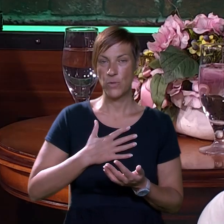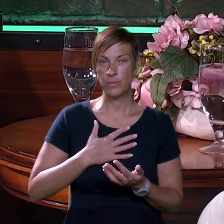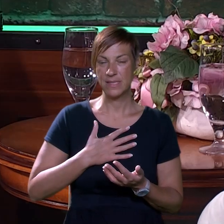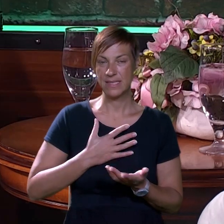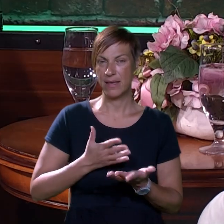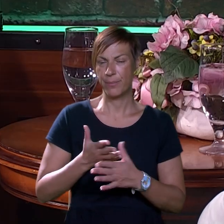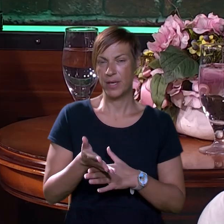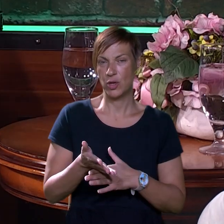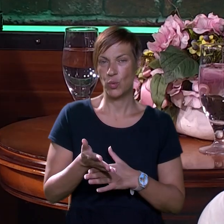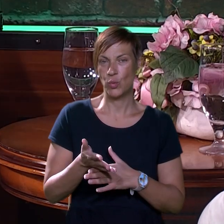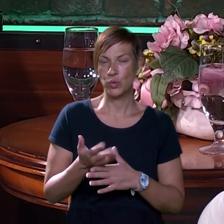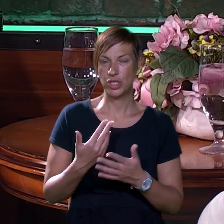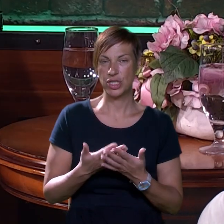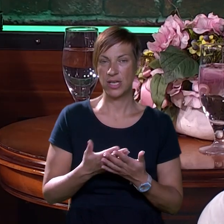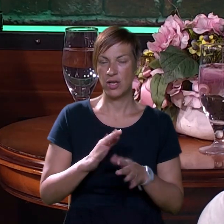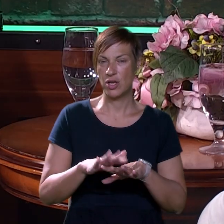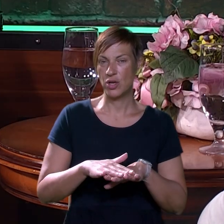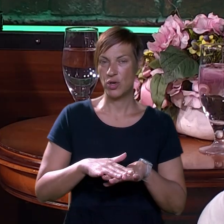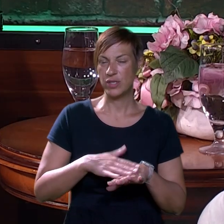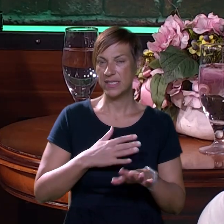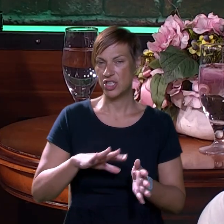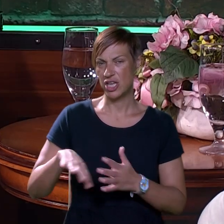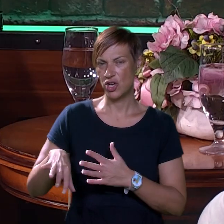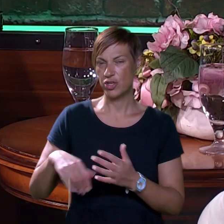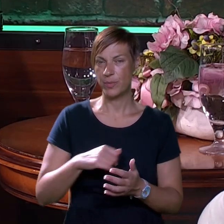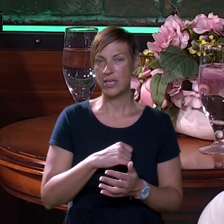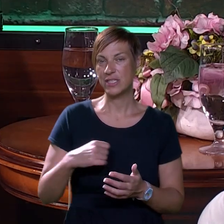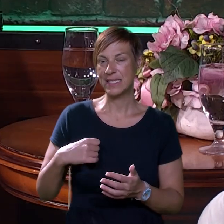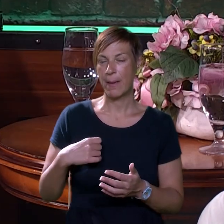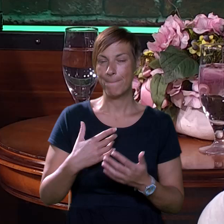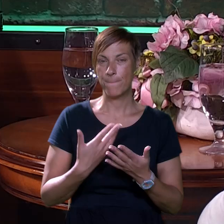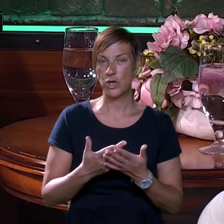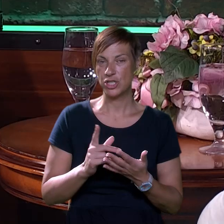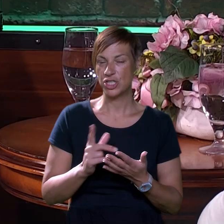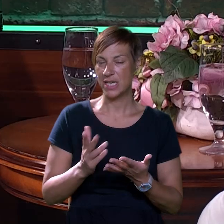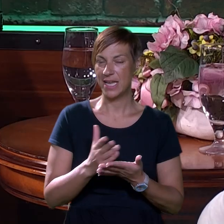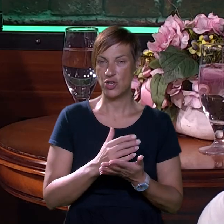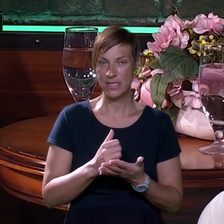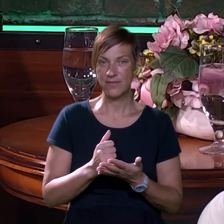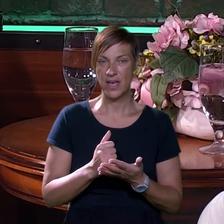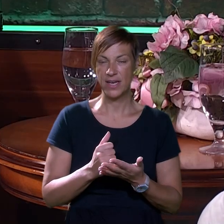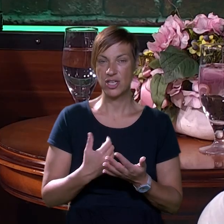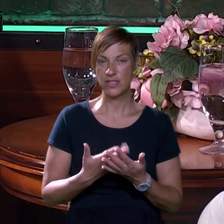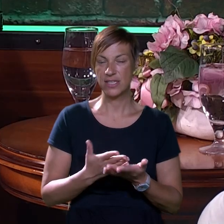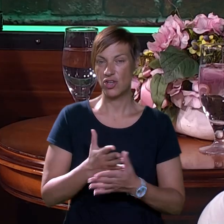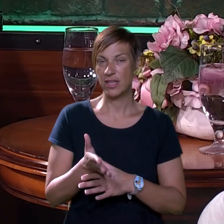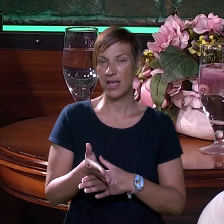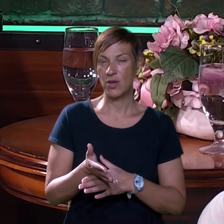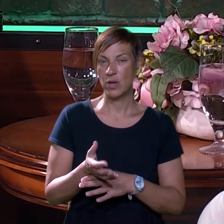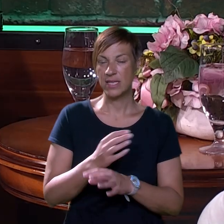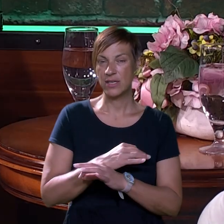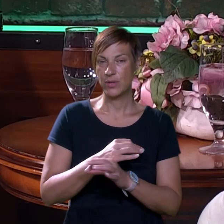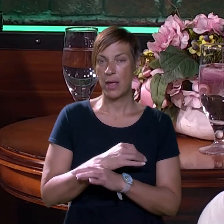sebi uđe u tu osjećaj odbačenosti, samoće, neostvarenosti. I onda ulaze